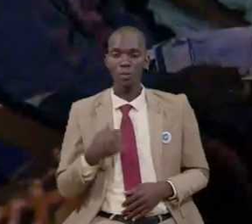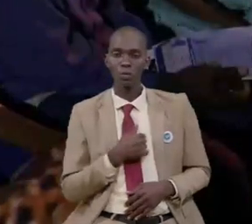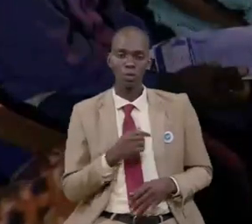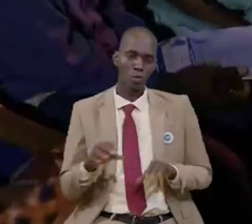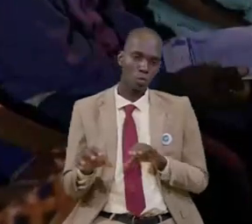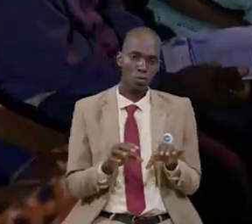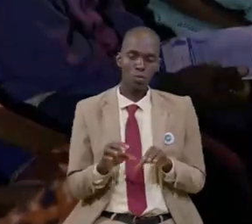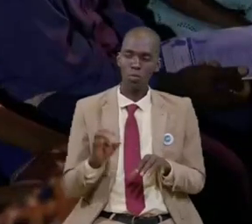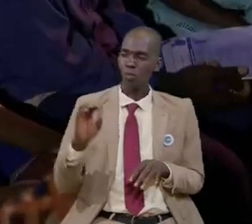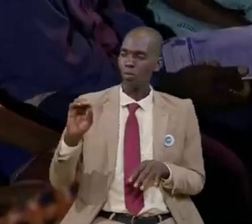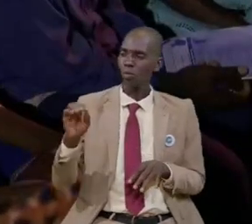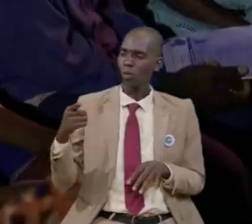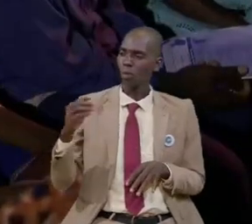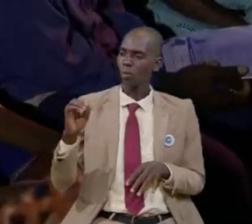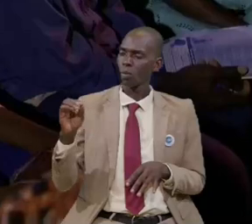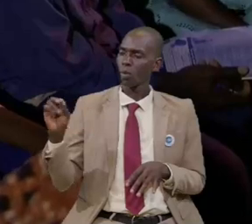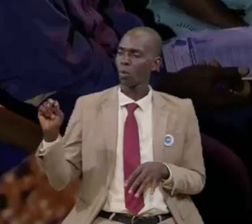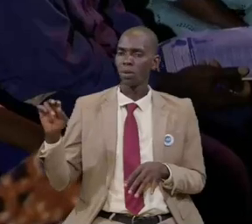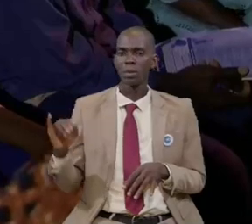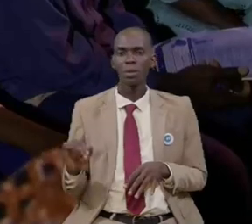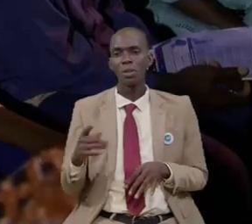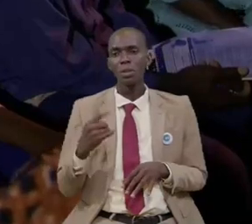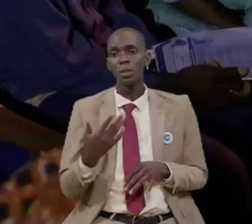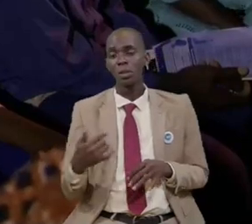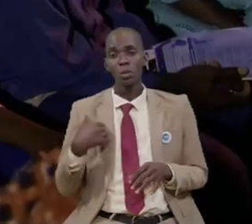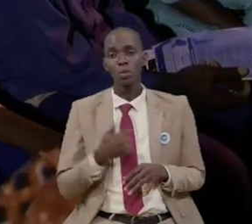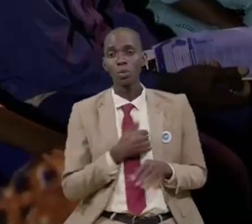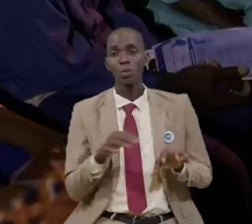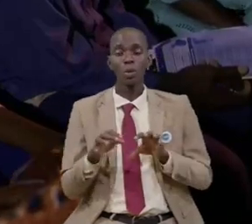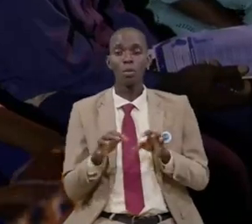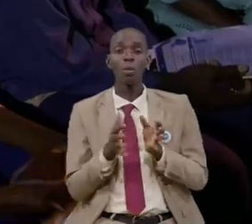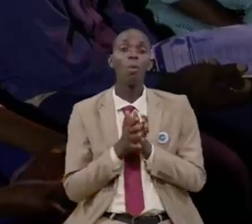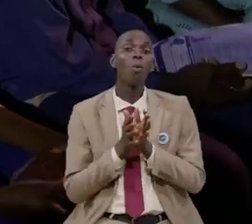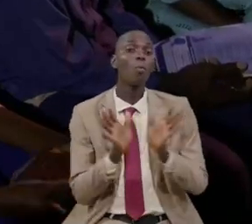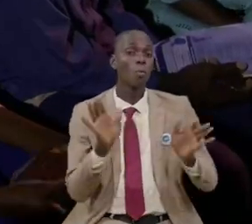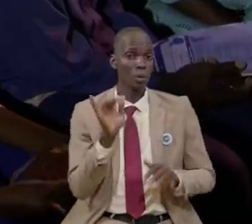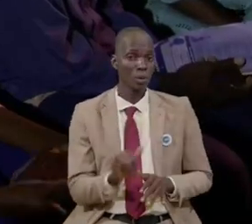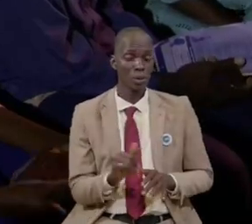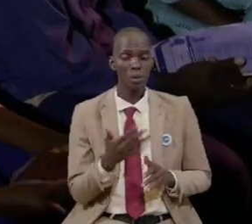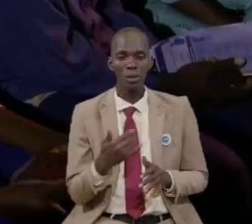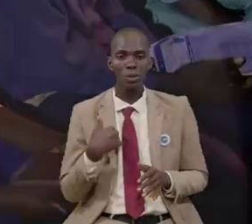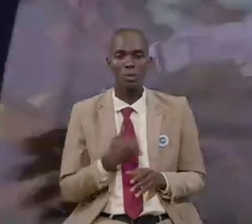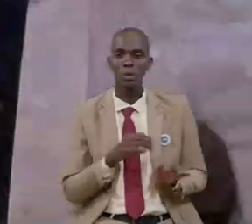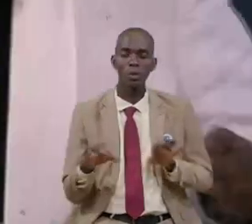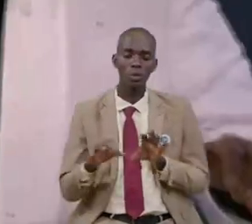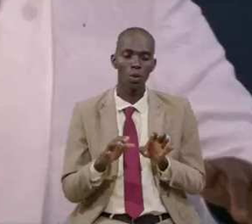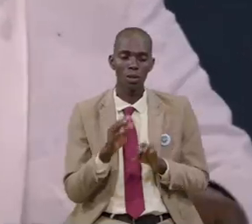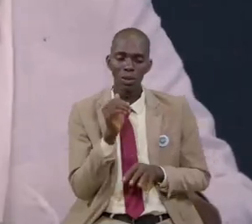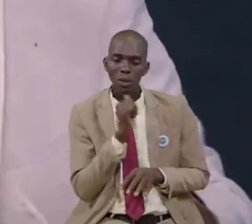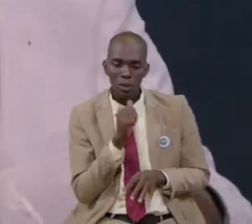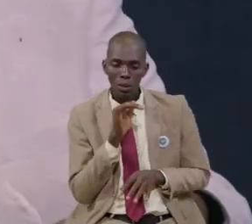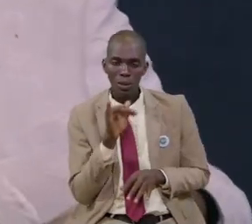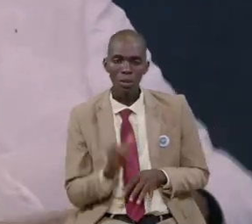ouvertement, ce que vous avez fait en privé, ce que vous avez fait secrètement, parlez au Seigneur,